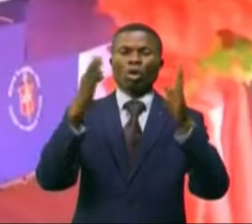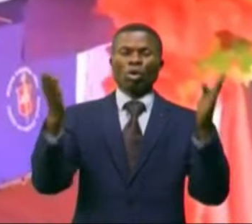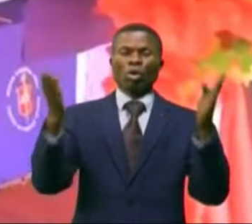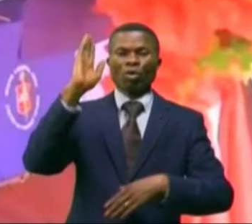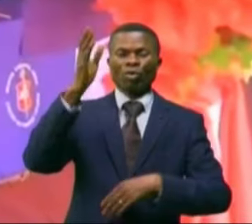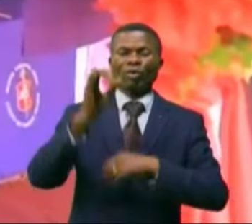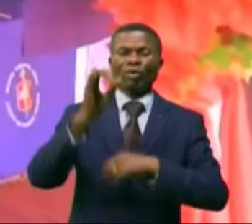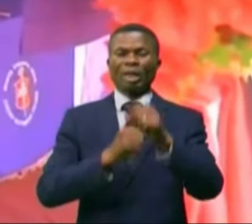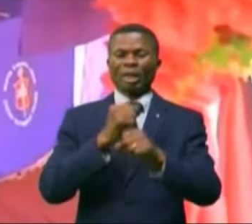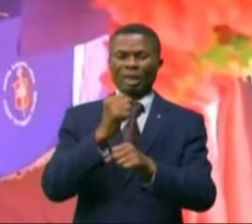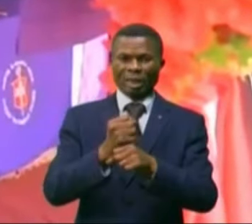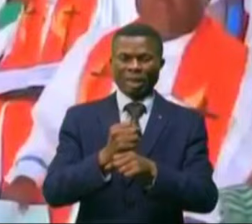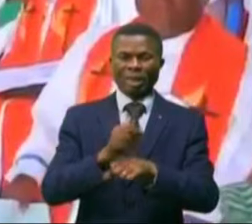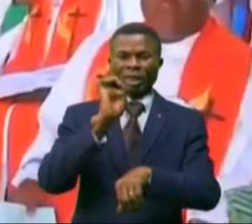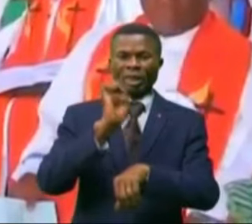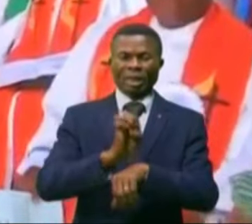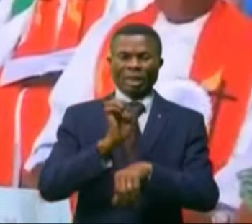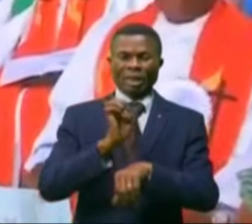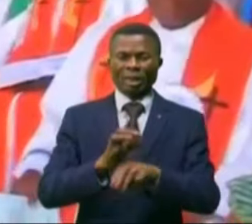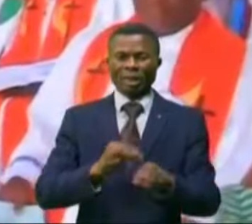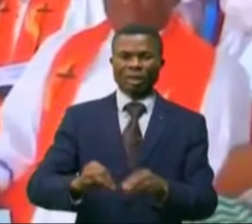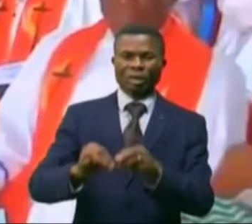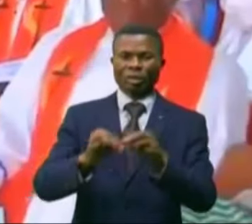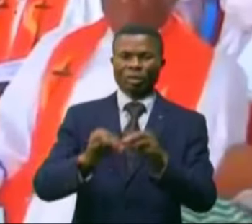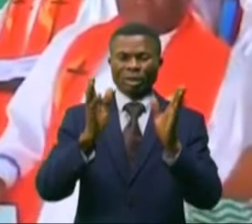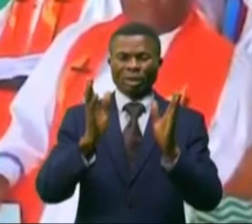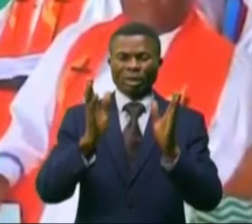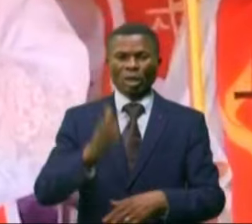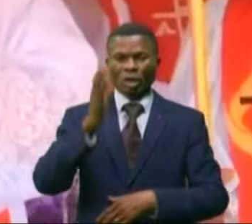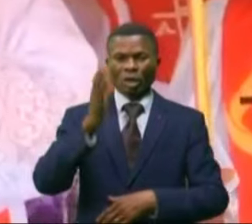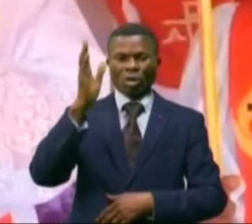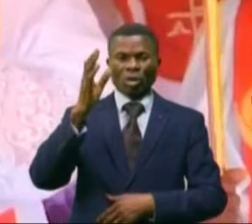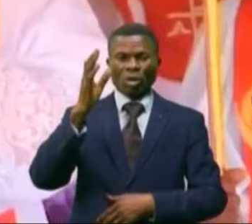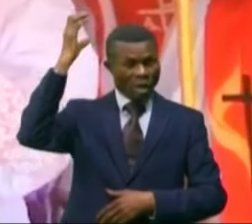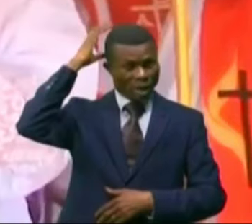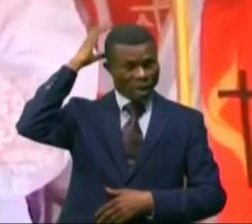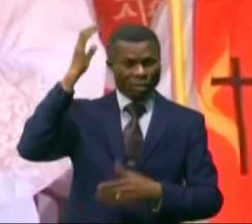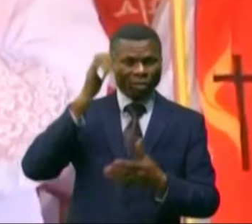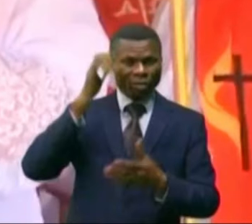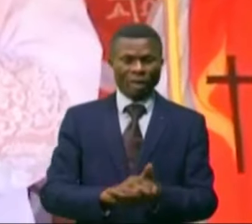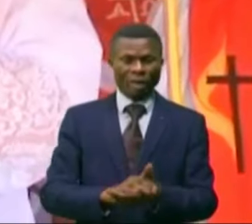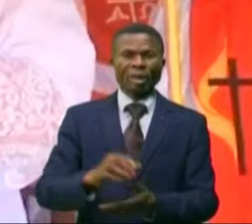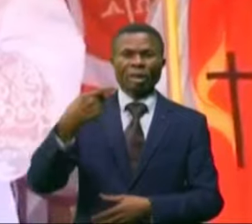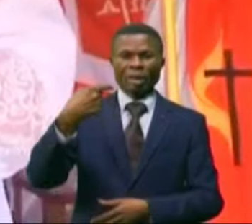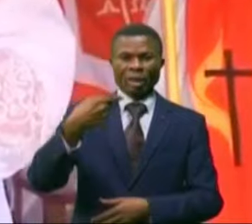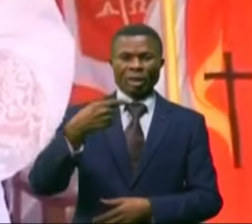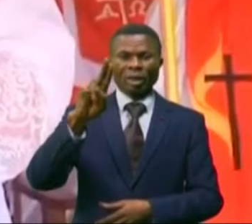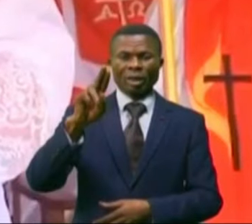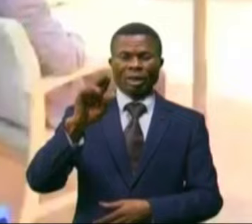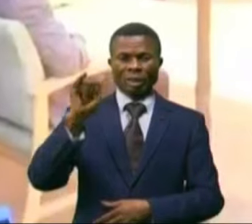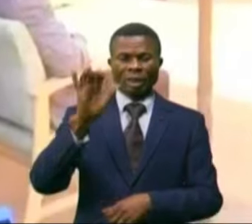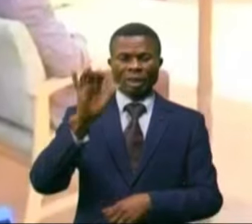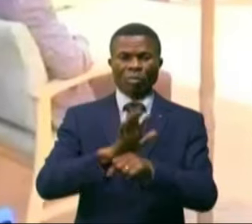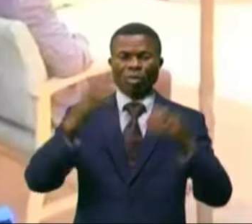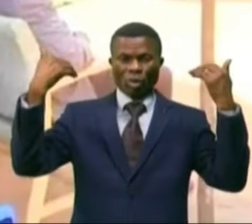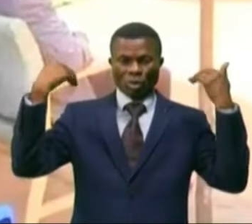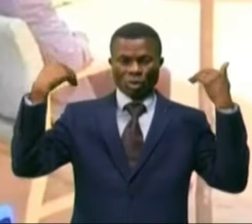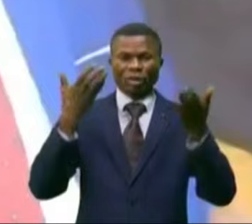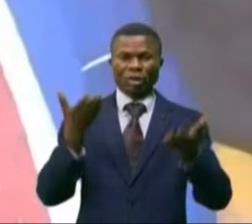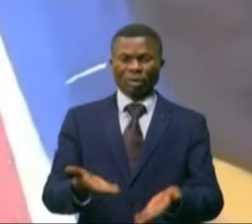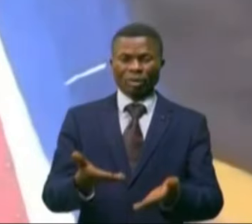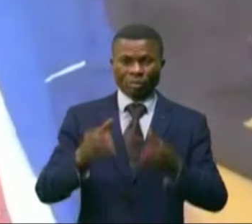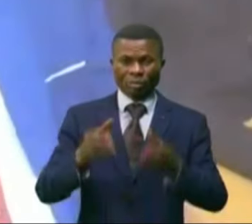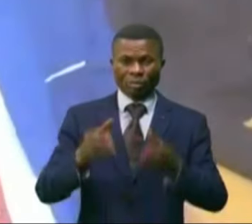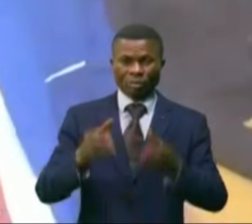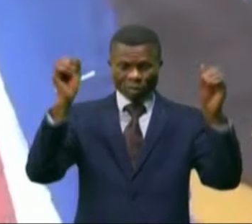de l'église méthodiste INU. Une conférence présidée par l'évêque Mgr Guy Mandé, en présence de plusieurs officiels, notamment le